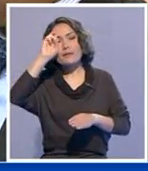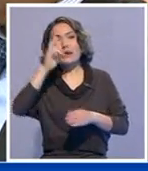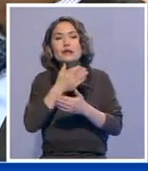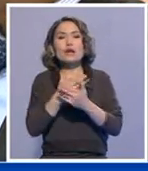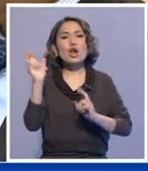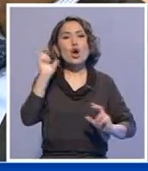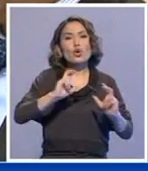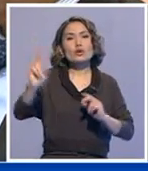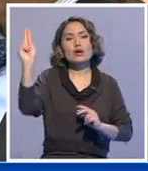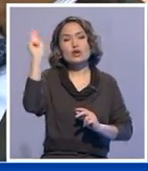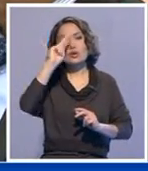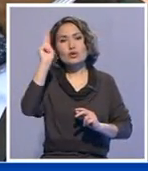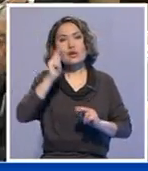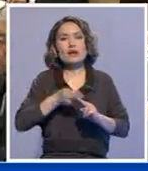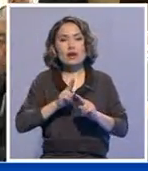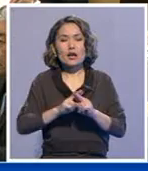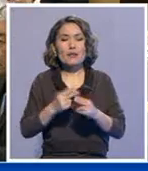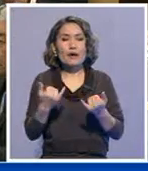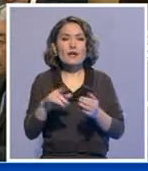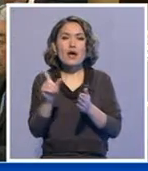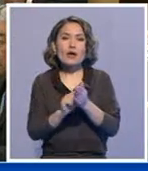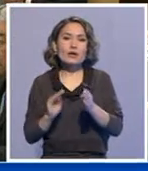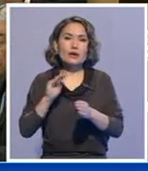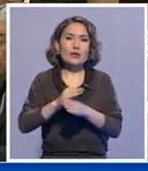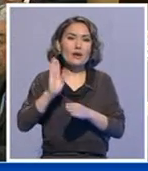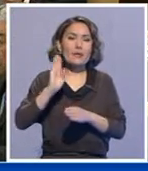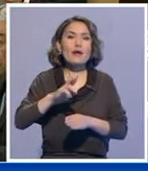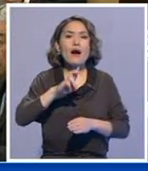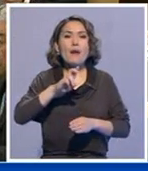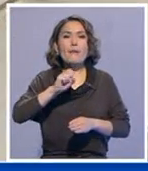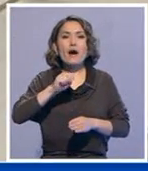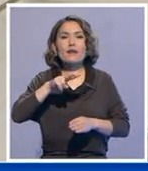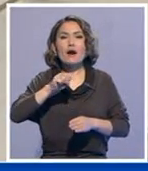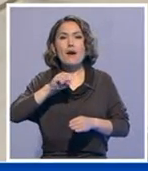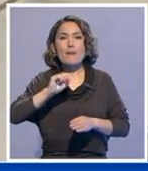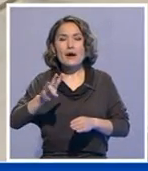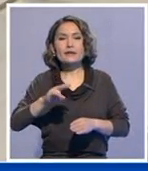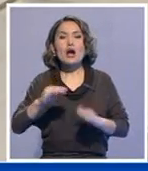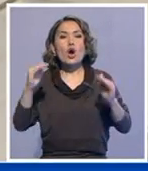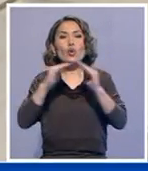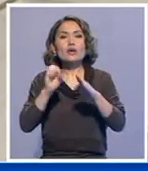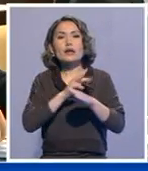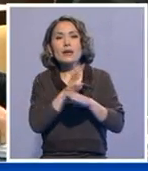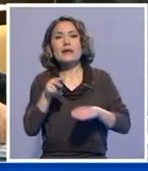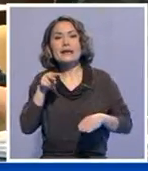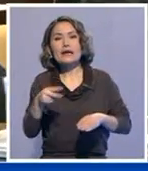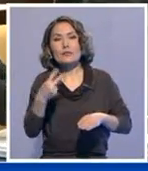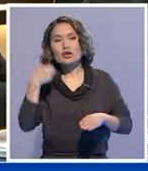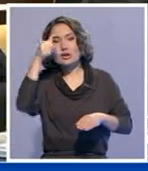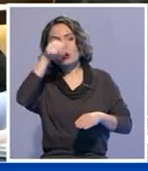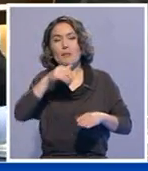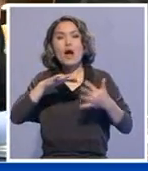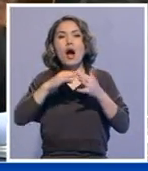есебінен білім алатын студенттердің шәкіртақысын арттыруға жұмсалады. Бұдан бөлек Балапан қолжетімді тұрғыны 2020, Агробизнес